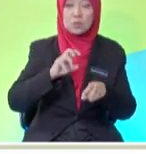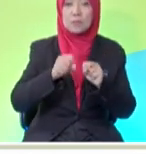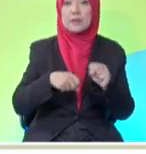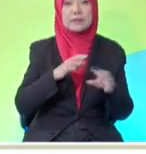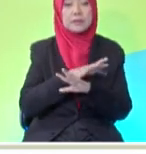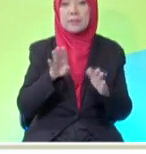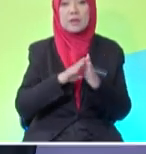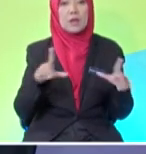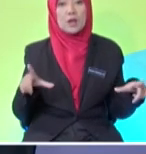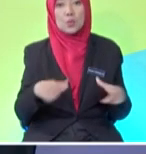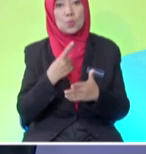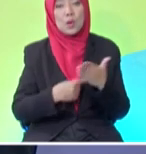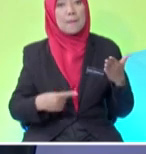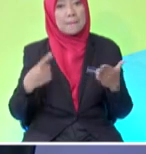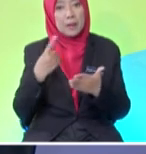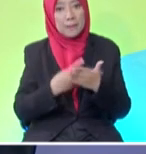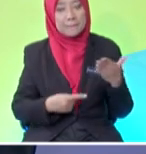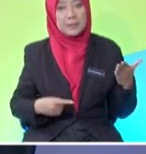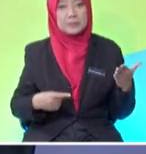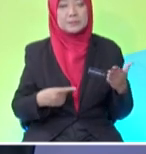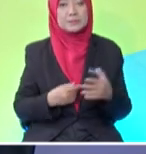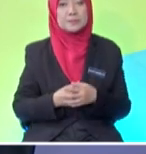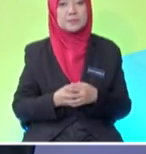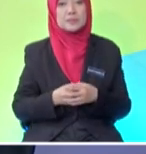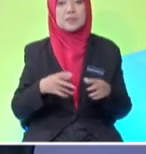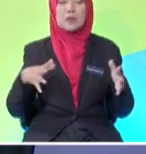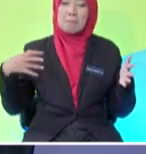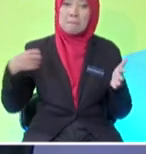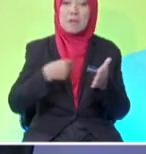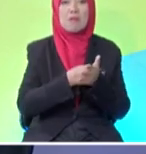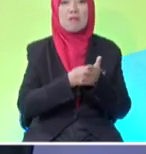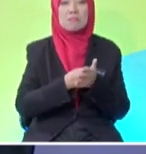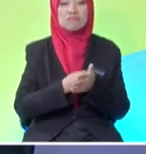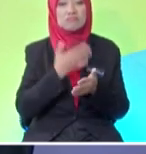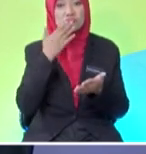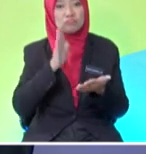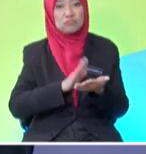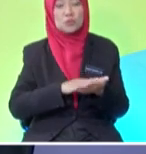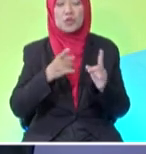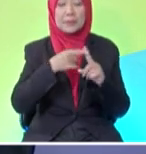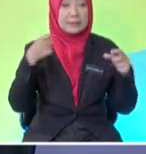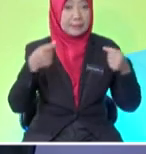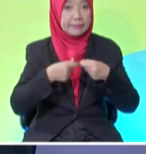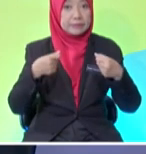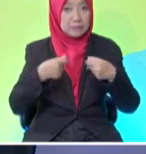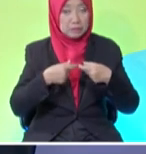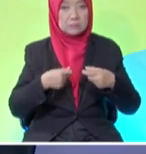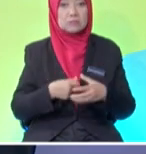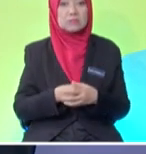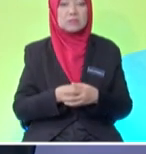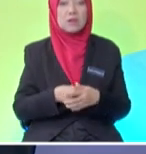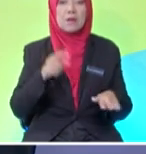berlaku apa-apa ke apa apa kemalangan berkaitan dengan puncak elektrik mana Kalau